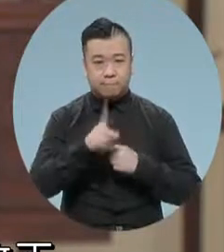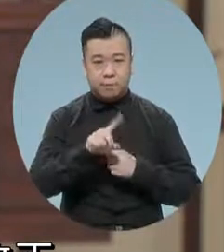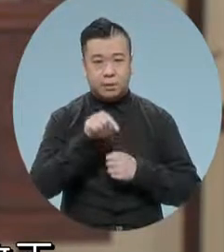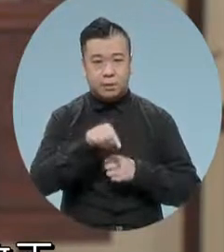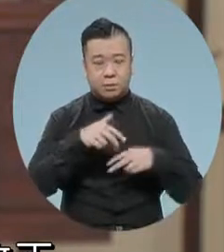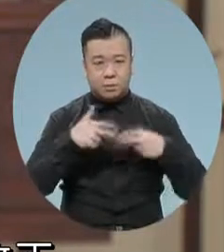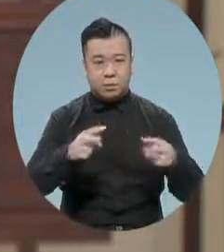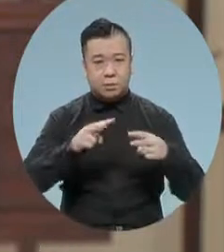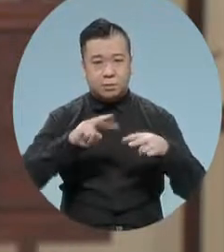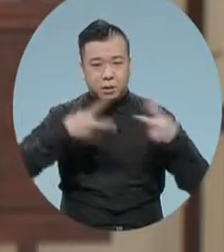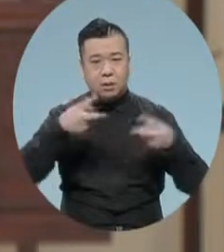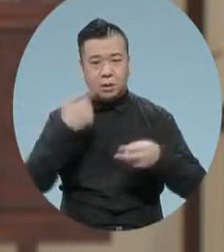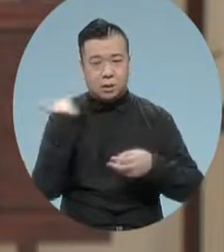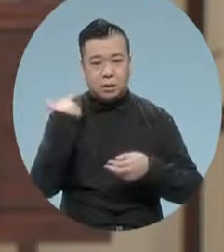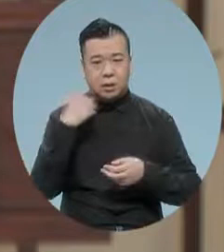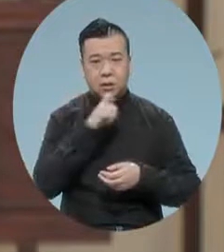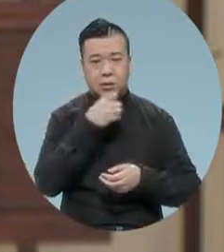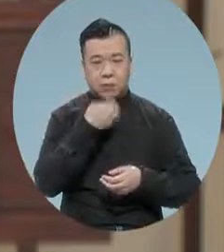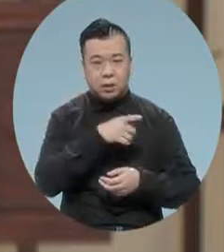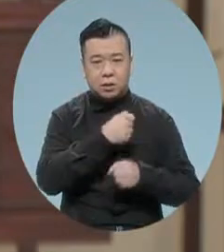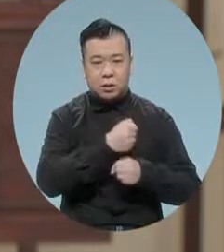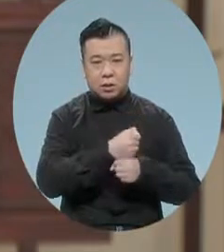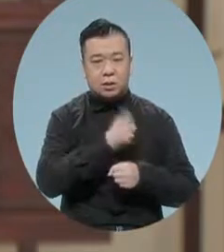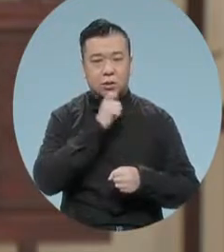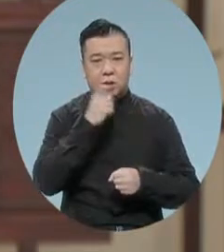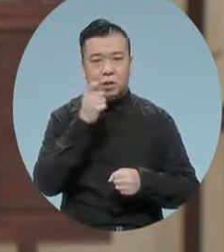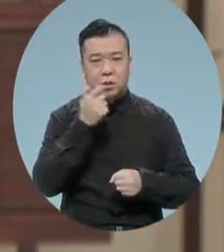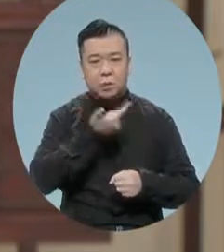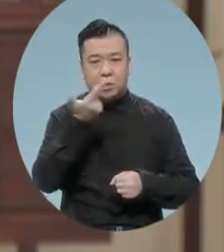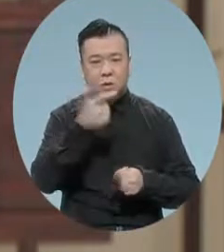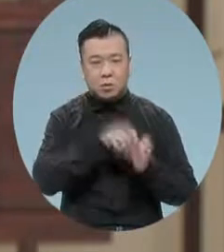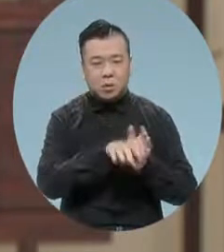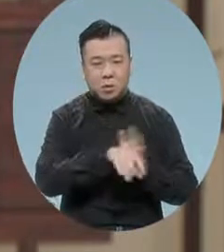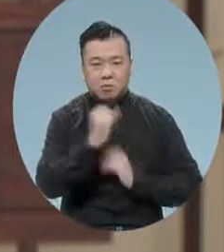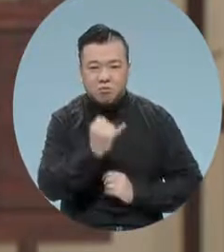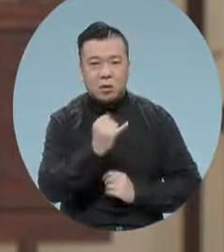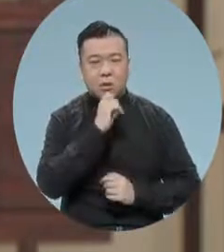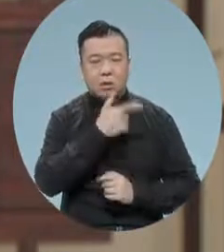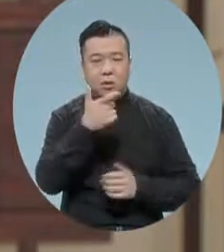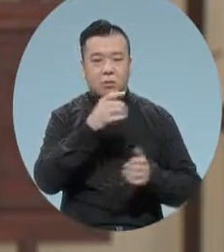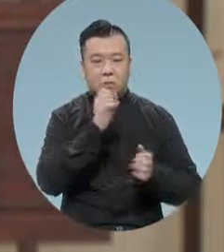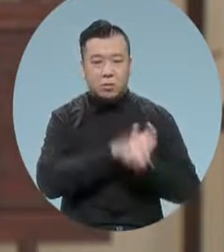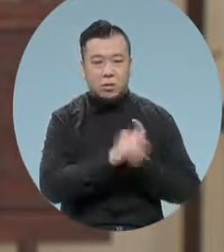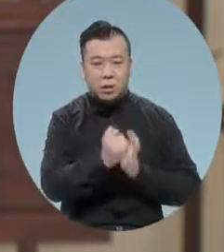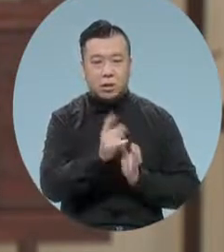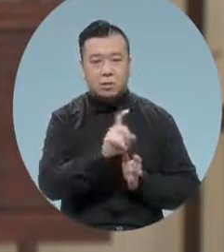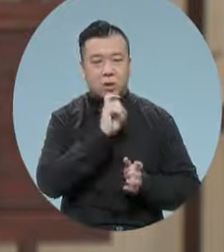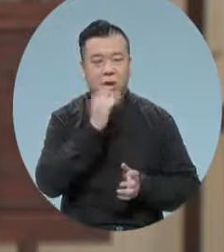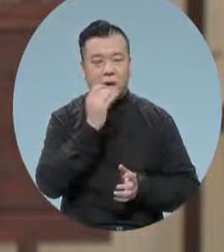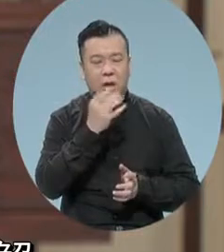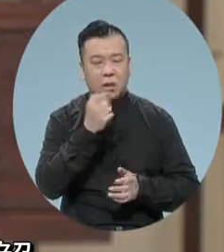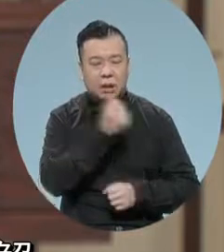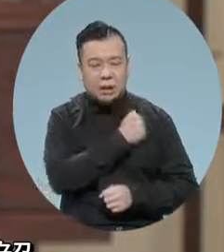能夠改正過去佢哋嘅工作裏邊好多嘅缺點，呢啲缺點都帶嚟佢哋好多嘅挫